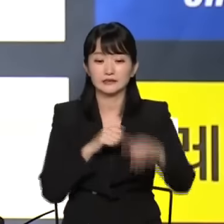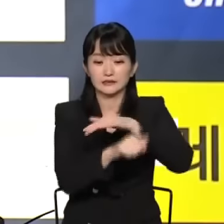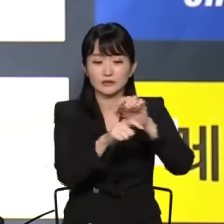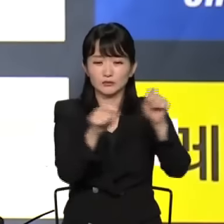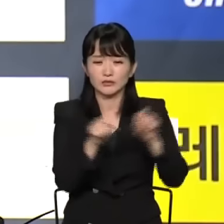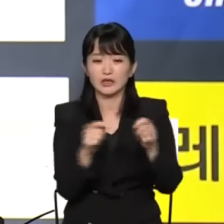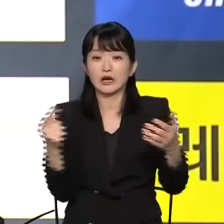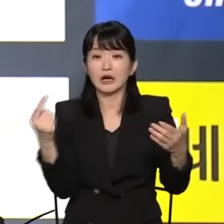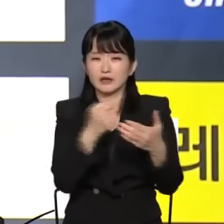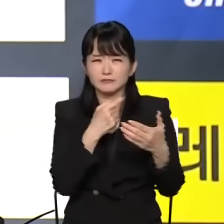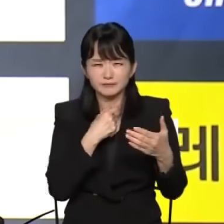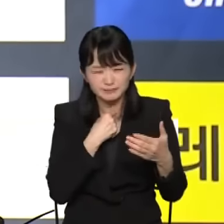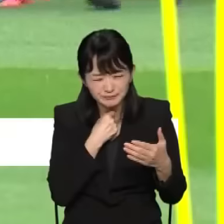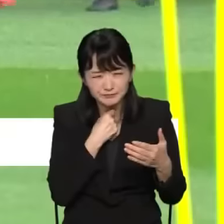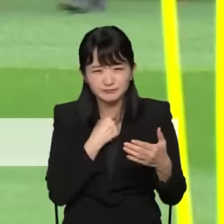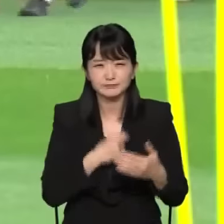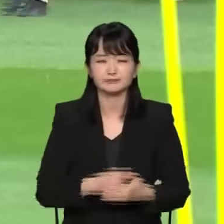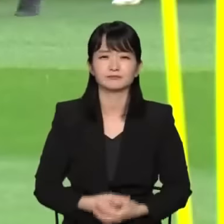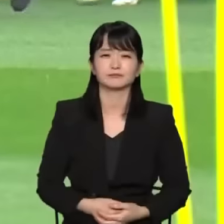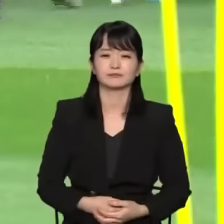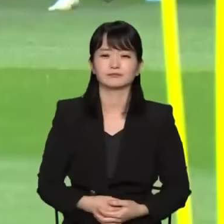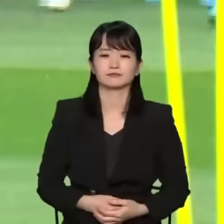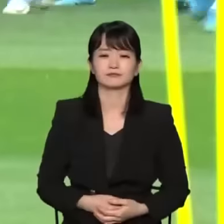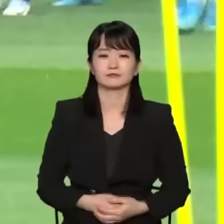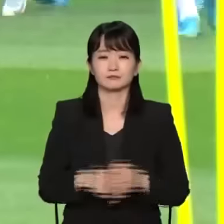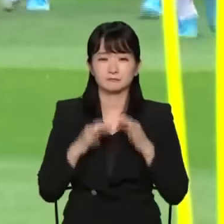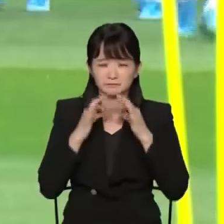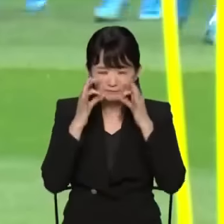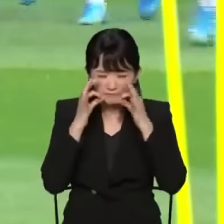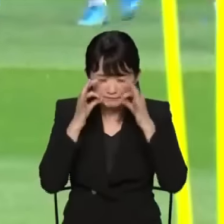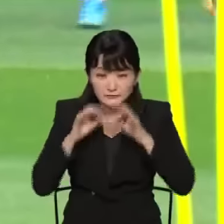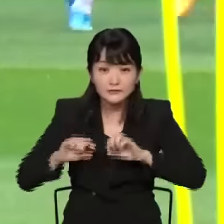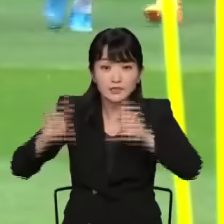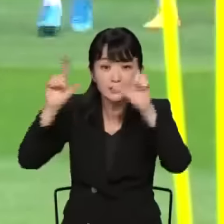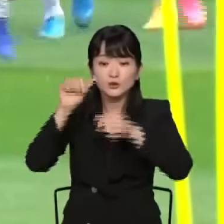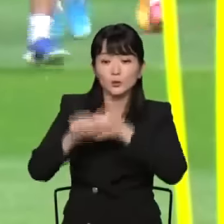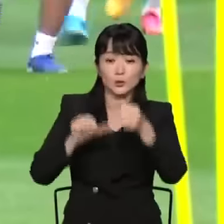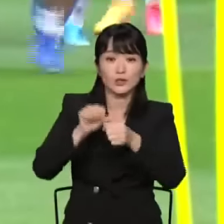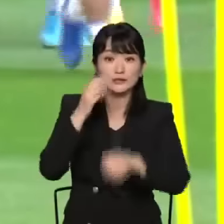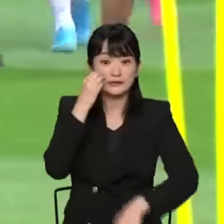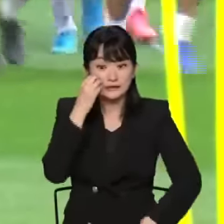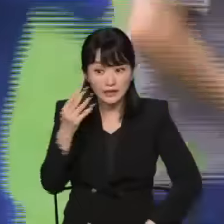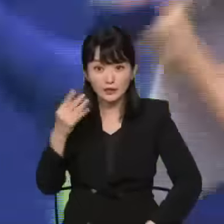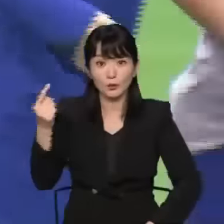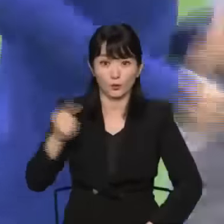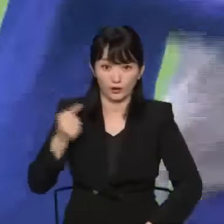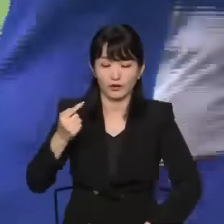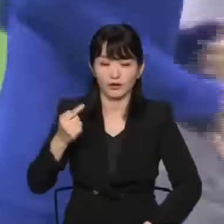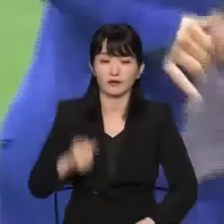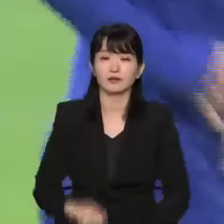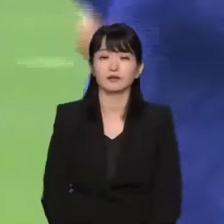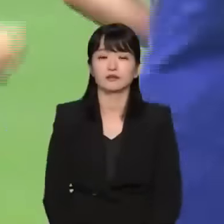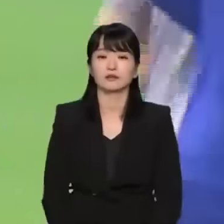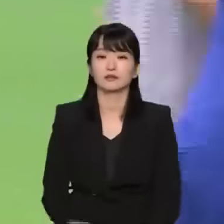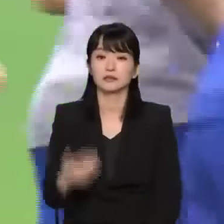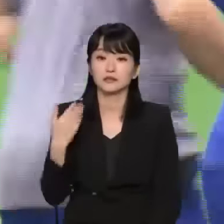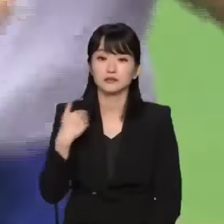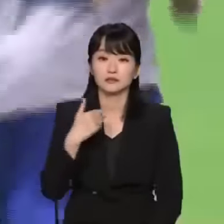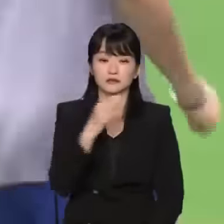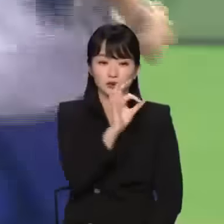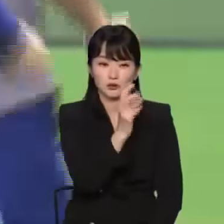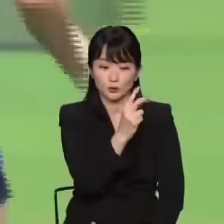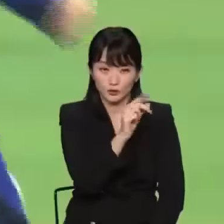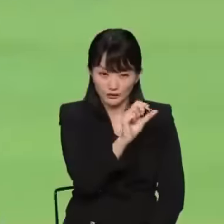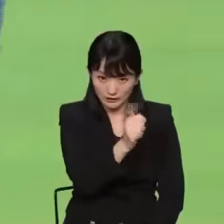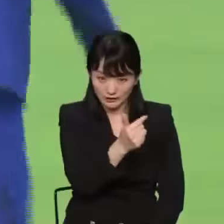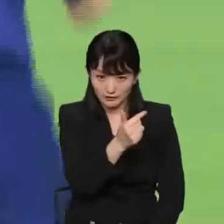항상 가고 싶고요. 간절히 기다리던 그날 5년 4개월 만에 찾아왔습니다. 지난 요르단전